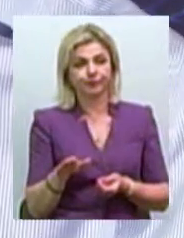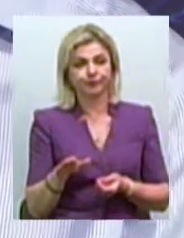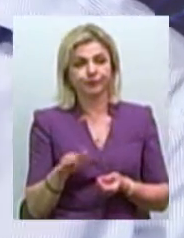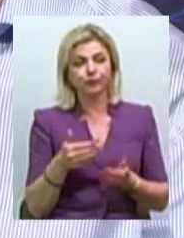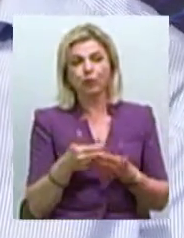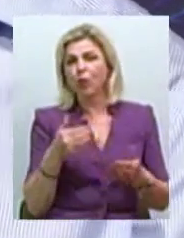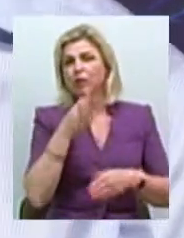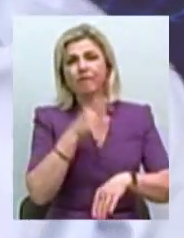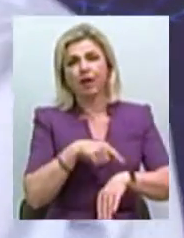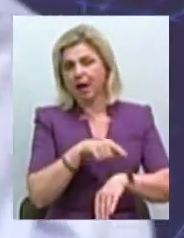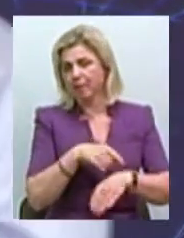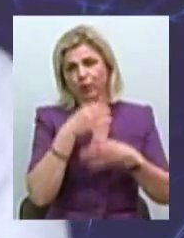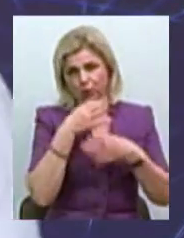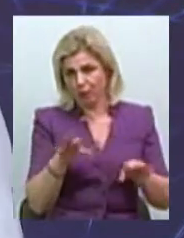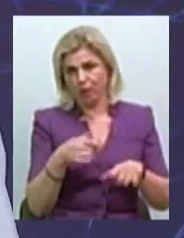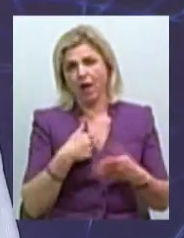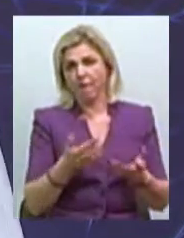години дня, незалежності від